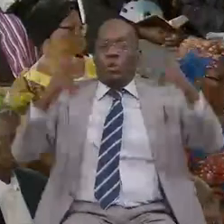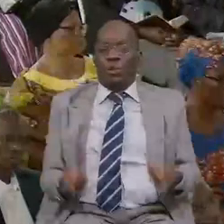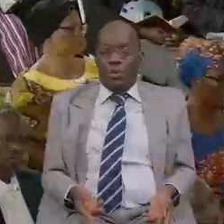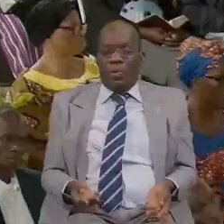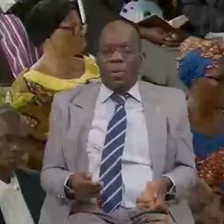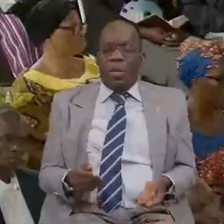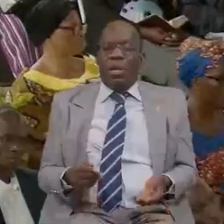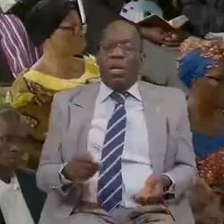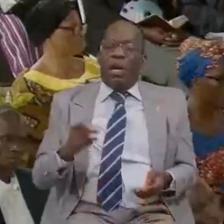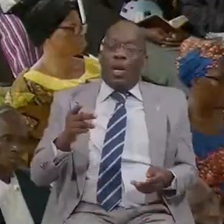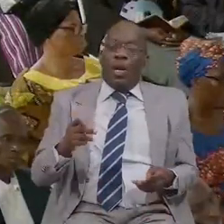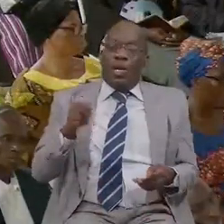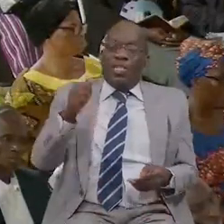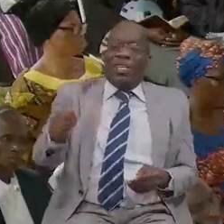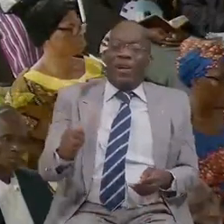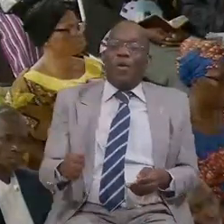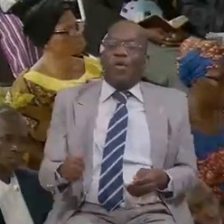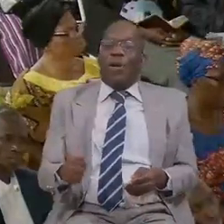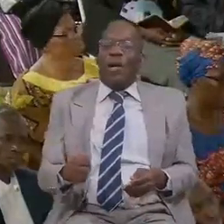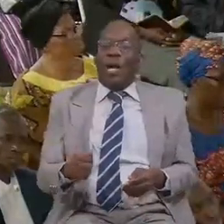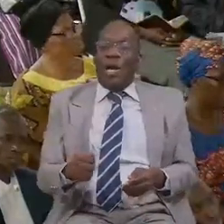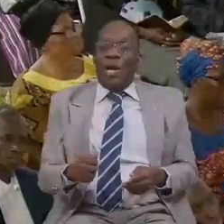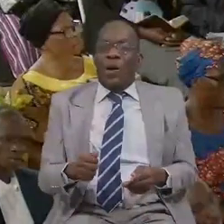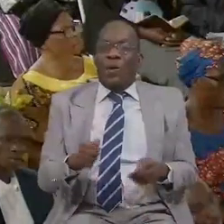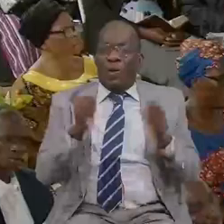et la propagation de soi.